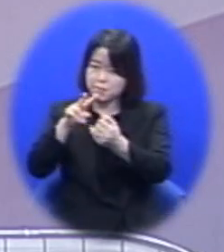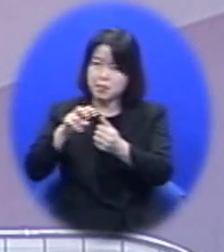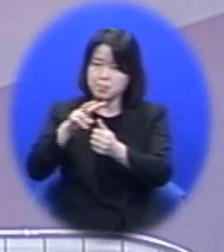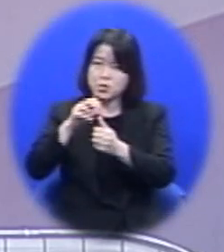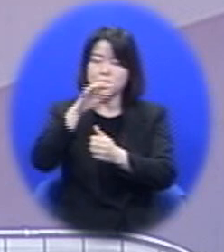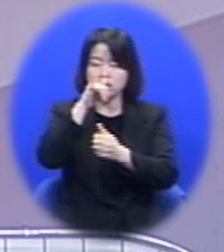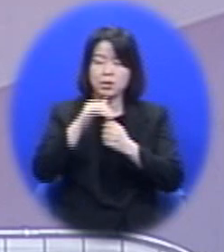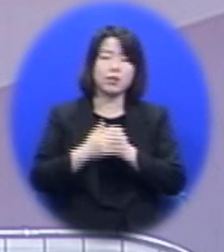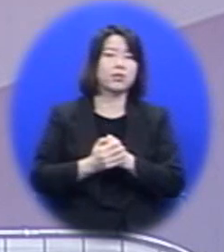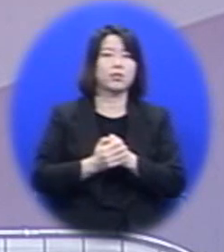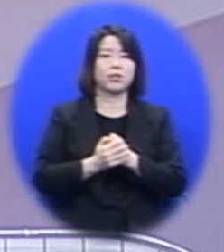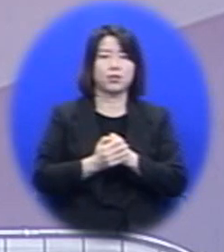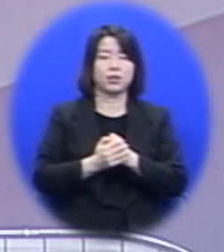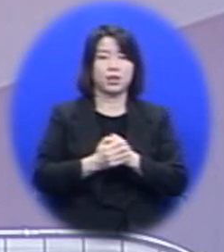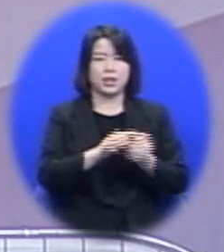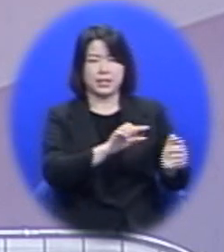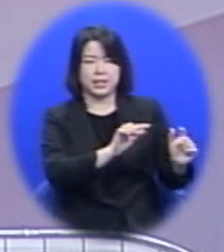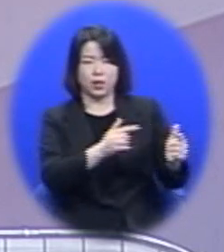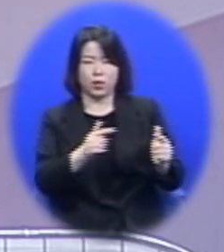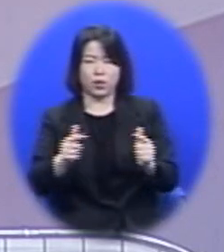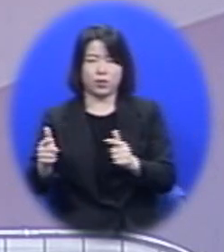미워했습니다.